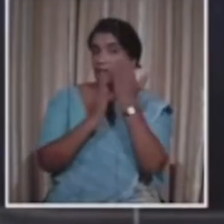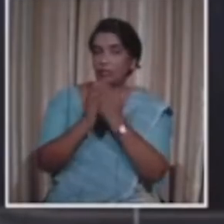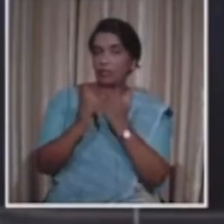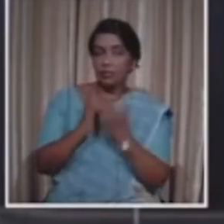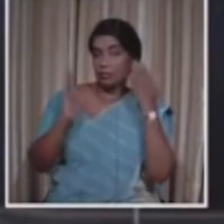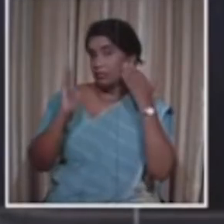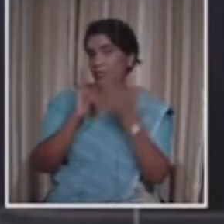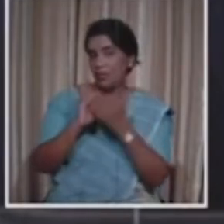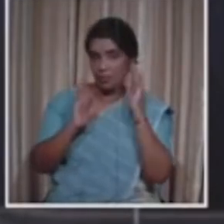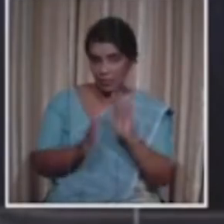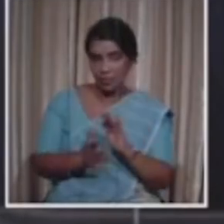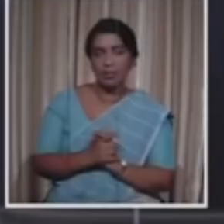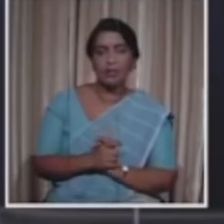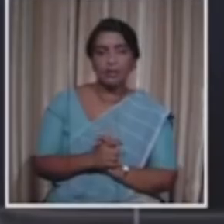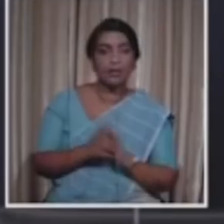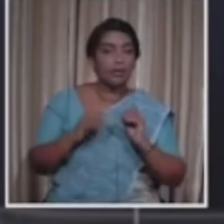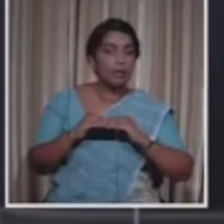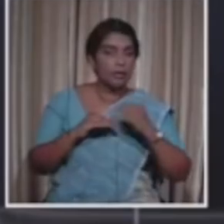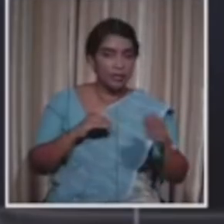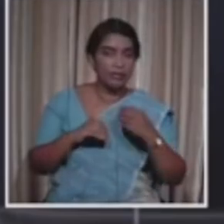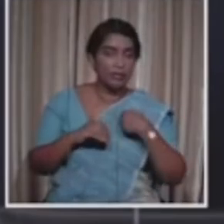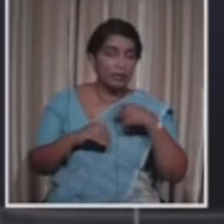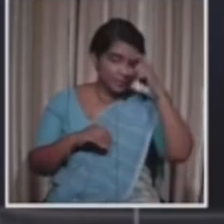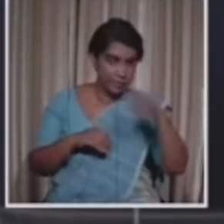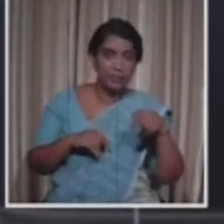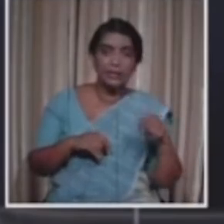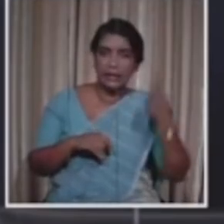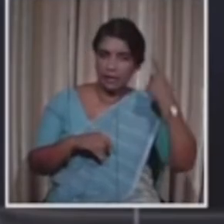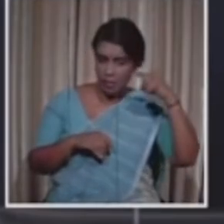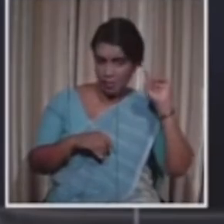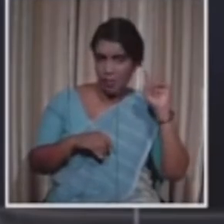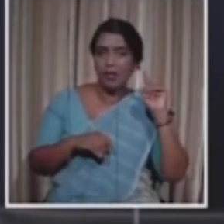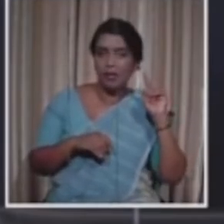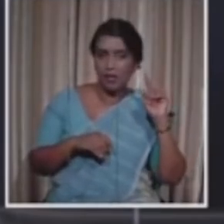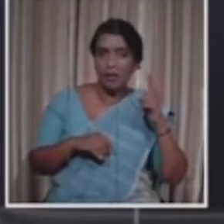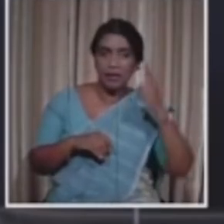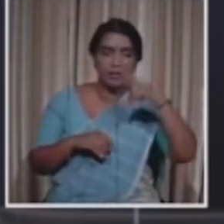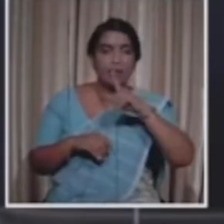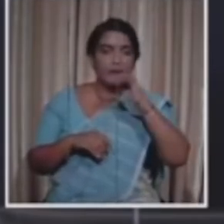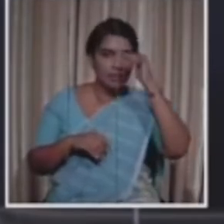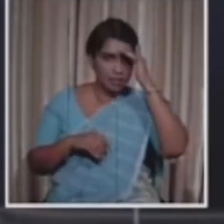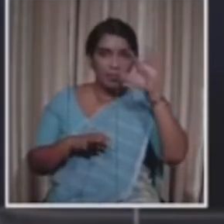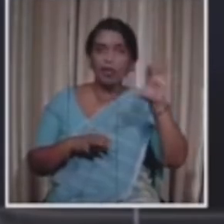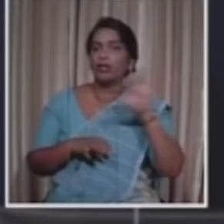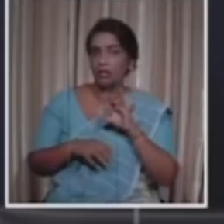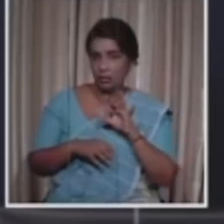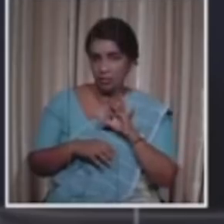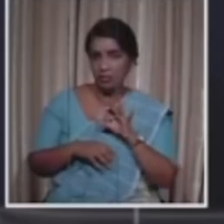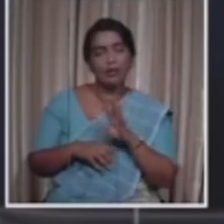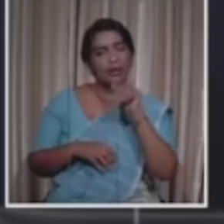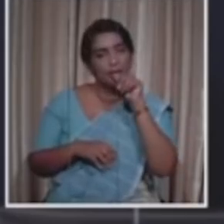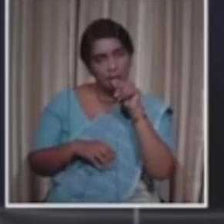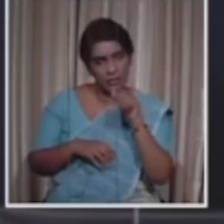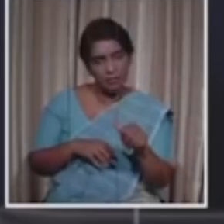යොමු කරන්න ඕනේ. දැන් ඊළඟට මම දැක්කා අද ඊයේ නියෝජ්‍ය කථානායකතුමා තේරීම. අත්ත වශයෙන්ම